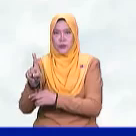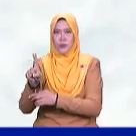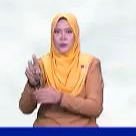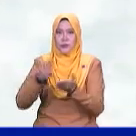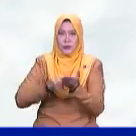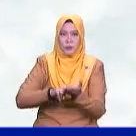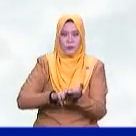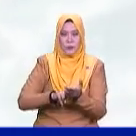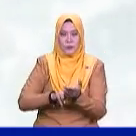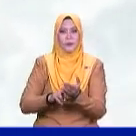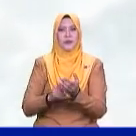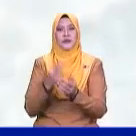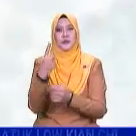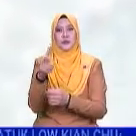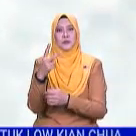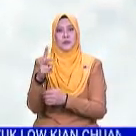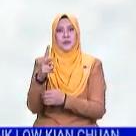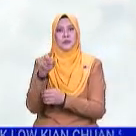merekodkan pengembangan